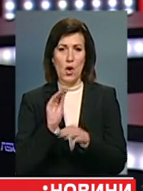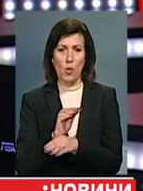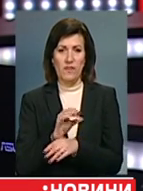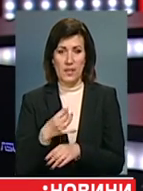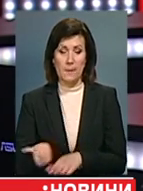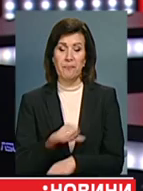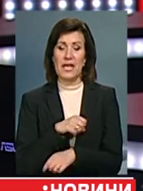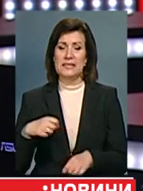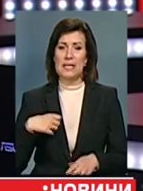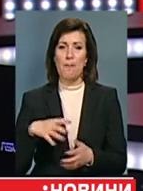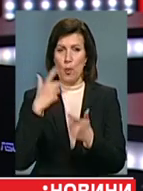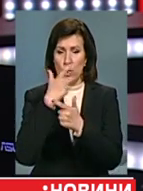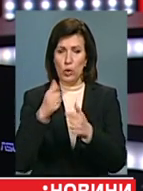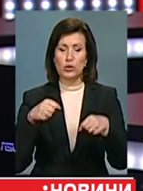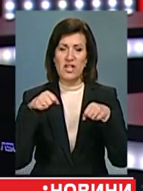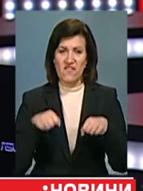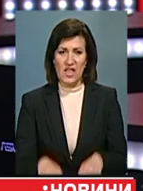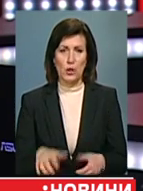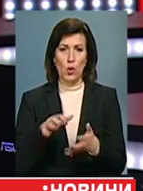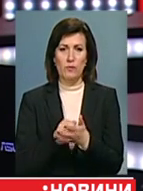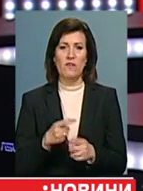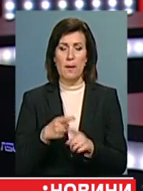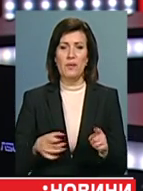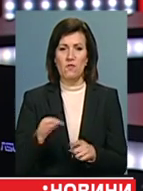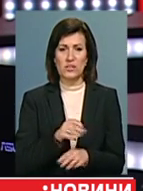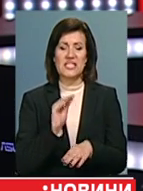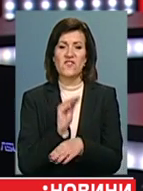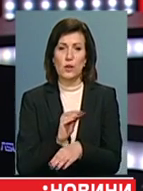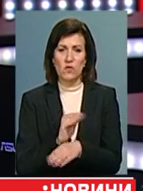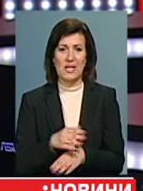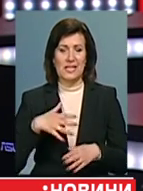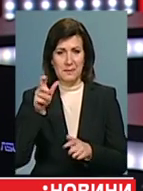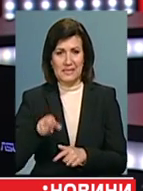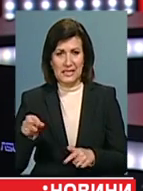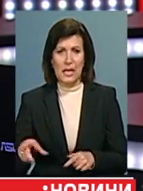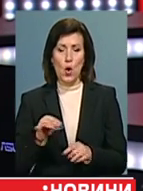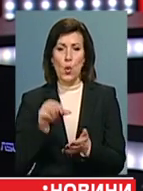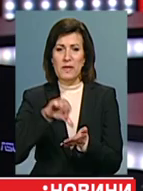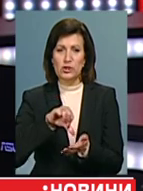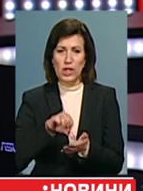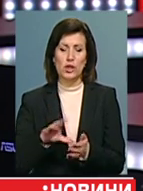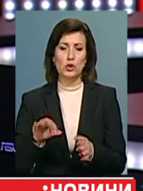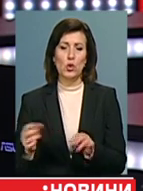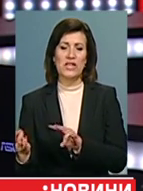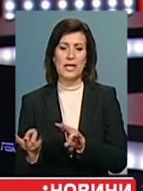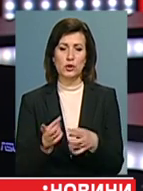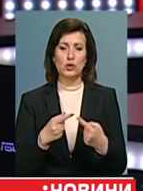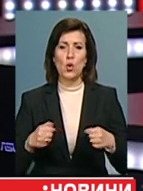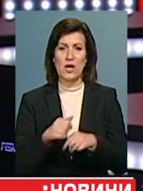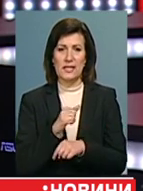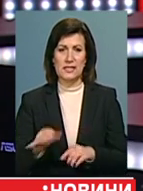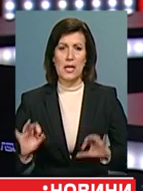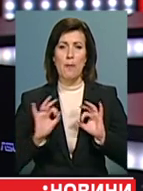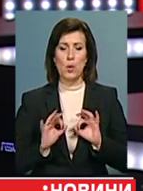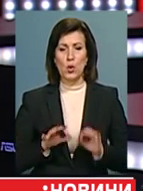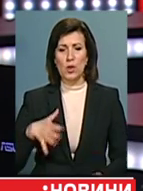Самопроголошена влада окупованого півострова звинуватила затриманих кримських татар у причетності до терористичної організації. Так звана